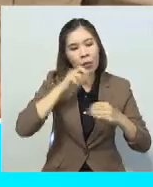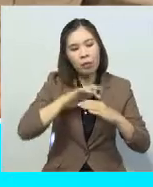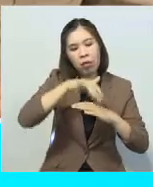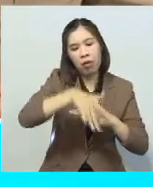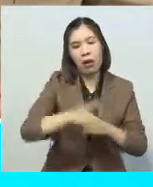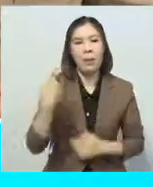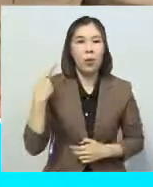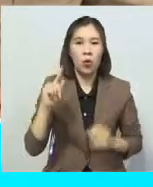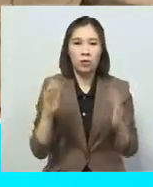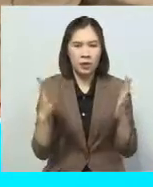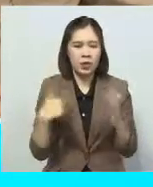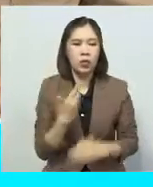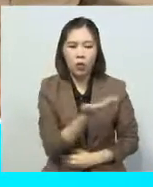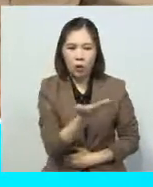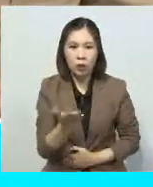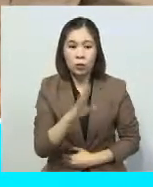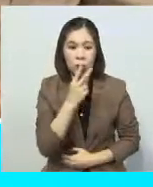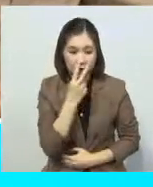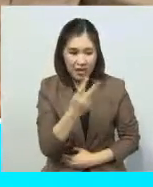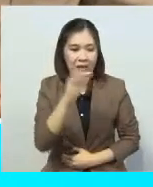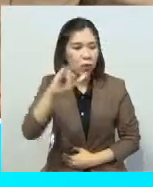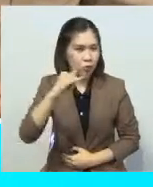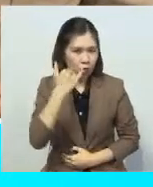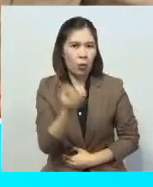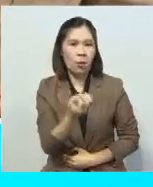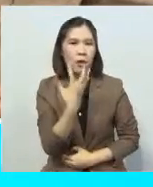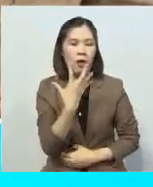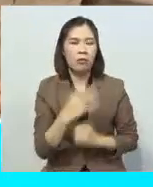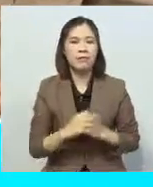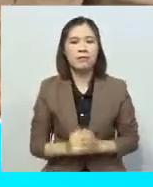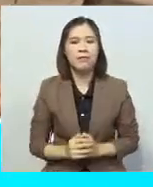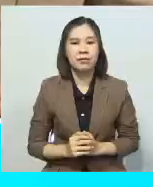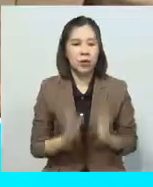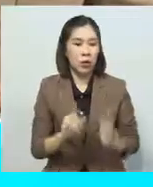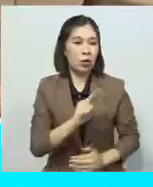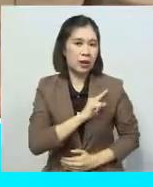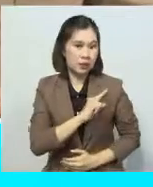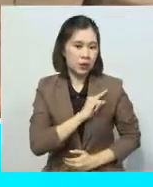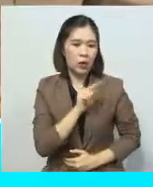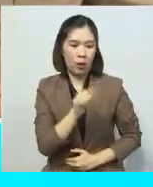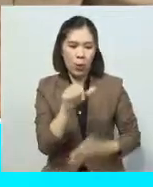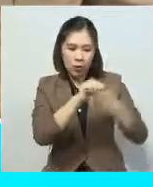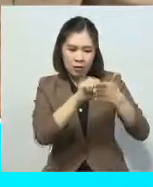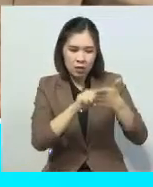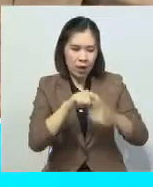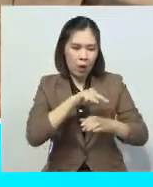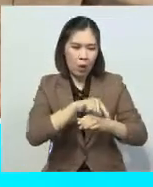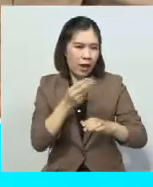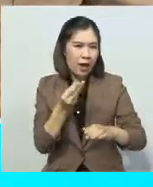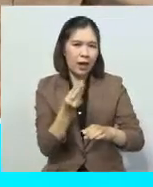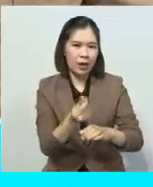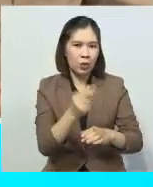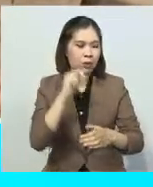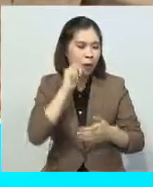าประโยชน์อันนั้นขอความนานะครับเห็นต้องแจ้งทันทีและหน่วยงานที่เป็นผู้รับผิดชอบต้องแก้ไขให้เร็วที่สุดเพื่อที่จะไม่ทำ